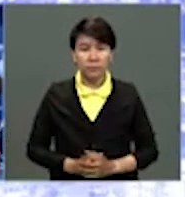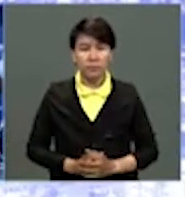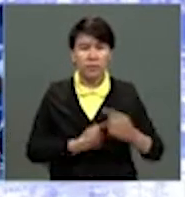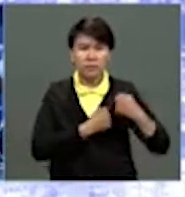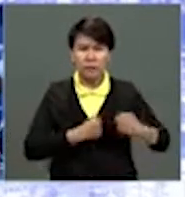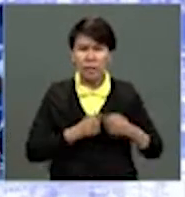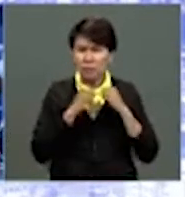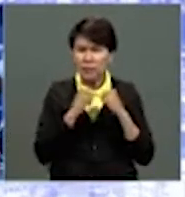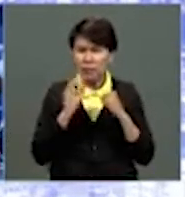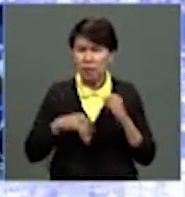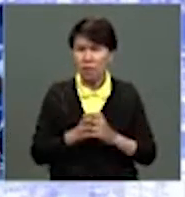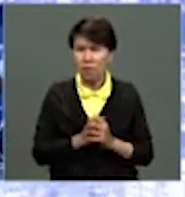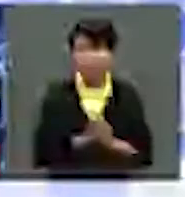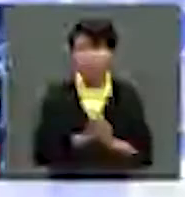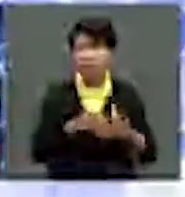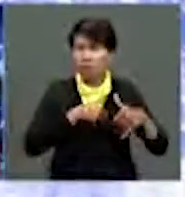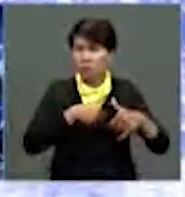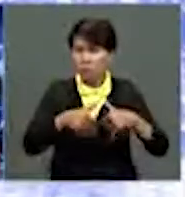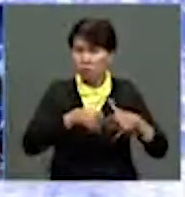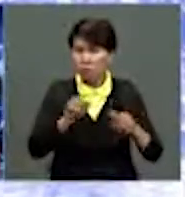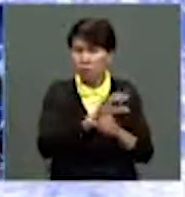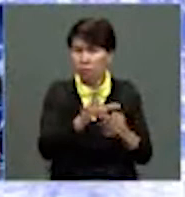พันกว่าคนแล้วแบบนี้จะทำยังไงจะไปดูแลได้หรือเปล่าหรือว่าประชาชนต้องระวังตัวเองเท่านั้นนะคะครับกับเมื่อเช้านี้สั่งขั้นต่ำจะช่วงสาธารณสุขนะครับท่านสุขุมกาญจนพิมายนะครับท่านนายแพทย์ปิยะสกลนะครับท่านอาจารย์อุดมคชินทรมีการประชุมกันในที่ประชุมของท่านกระทรวงสาธารณสุขมีการพูดคุยเรื่องนี้แล้วก็ให้ความสำคัญนะครับว่าอีกแล้วมั่นใจได้ตัวเลข0วันนี้ได้แค่ไหนนะครับท่านที่ดีคนควบคุมโรค